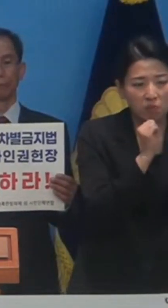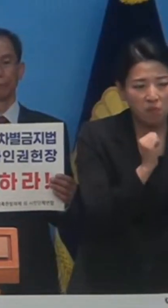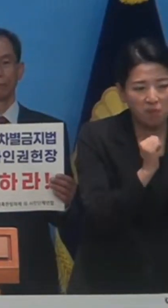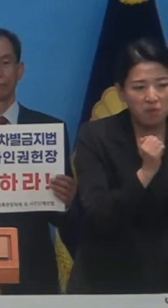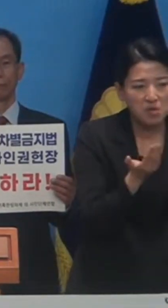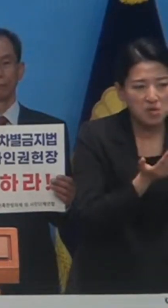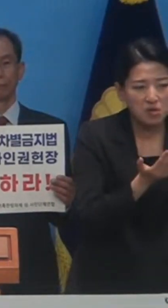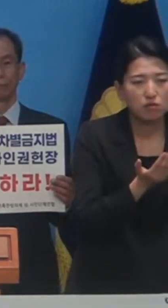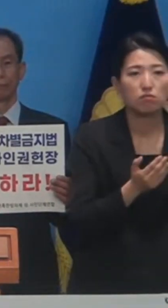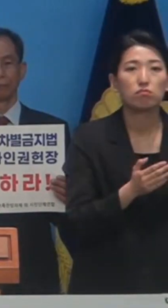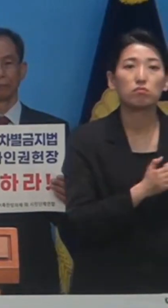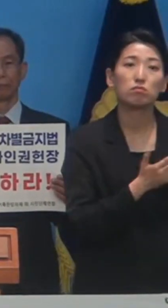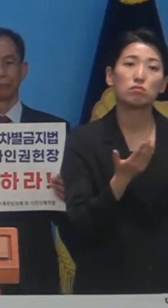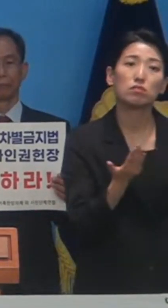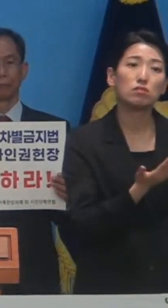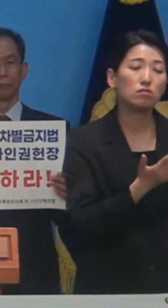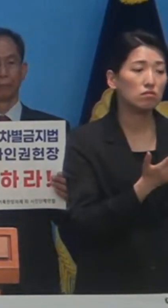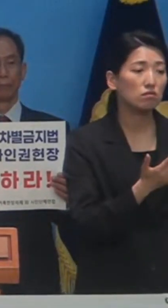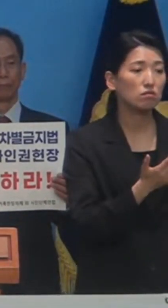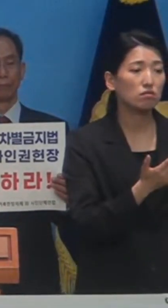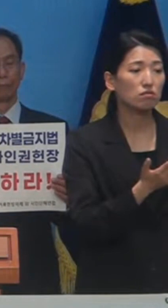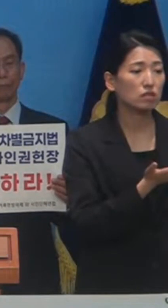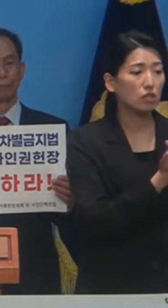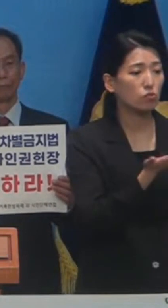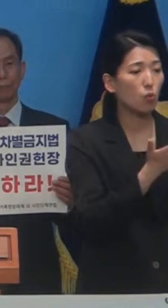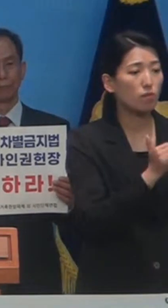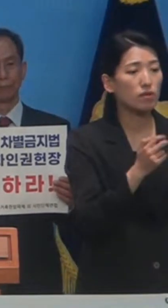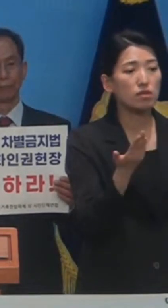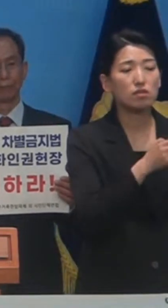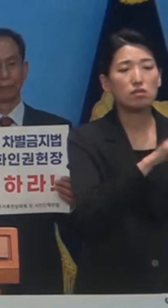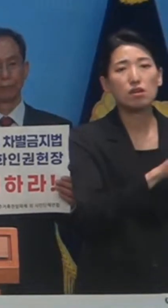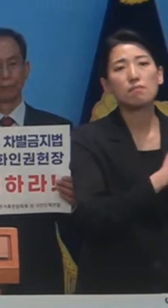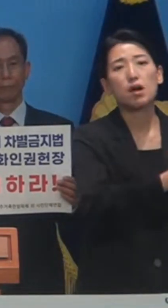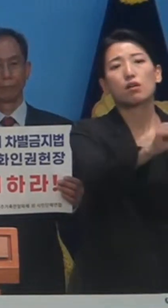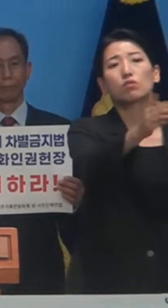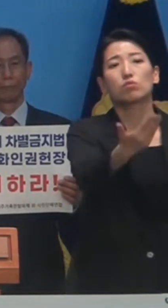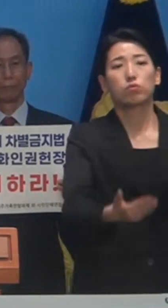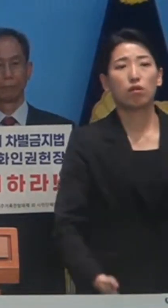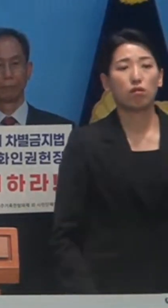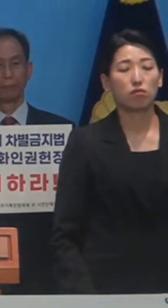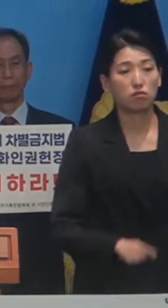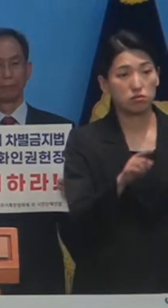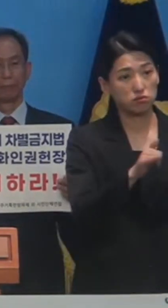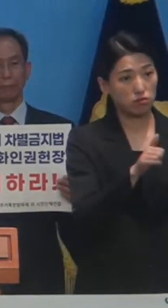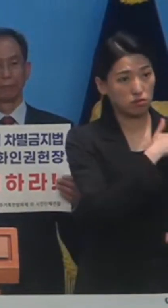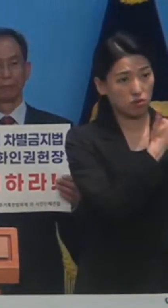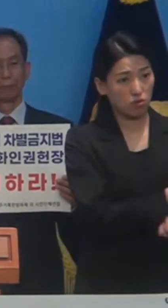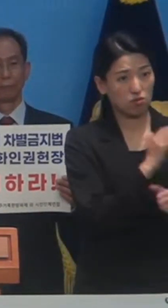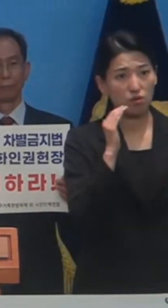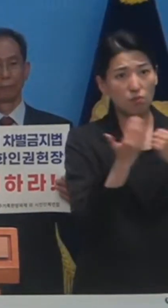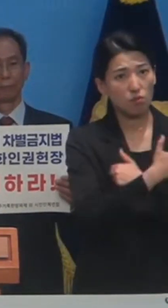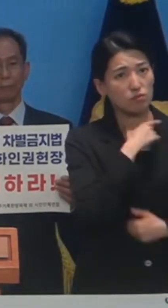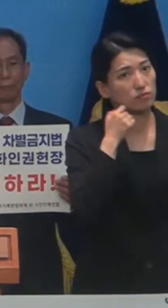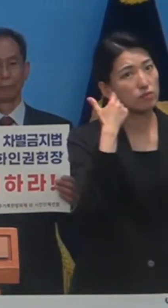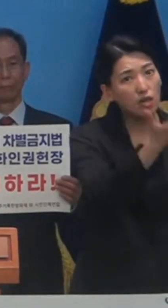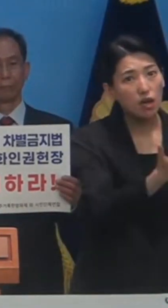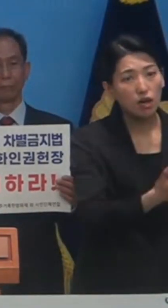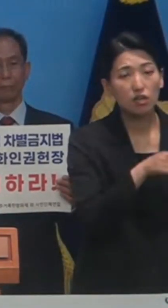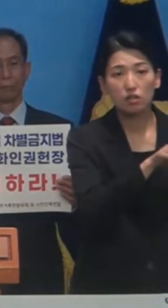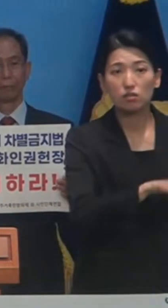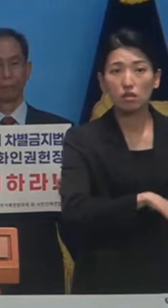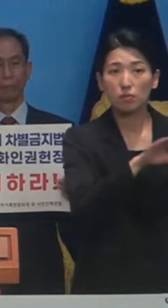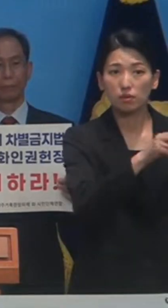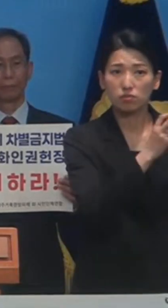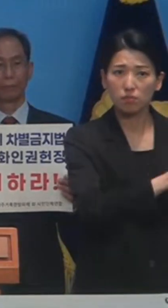우리 땅에서 우리 국민이 일해야 할 자리를 뺏기고 오히려 이들의 권익을 보호해준다는 차별금지법이